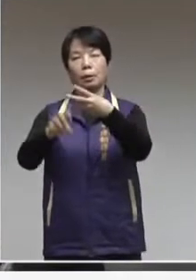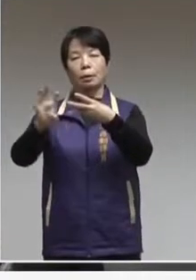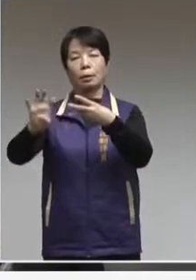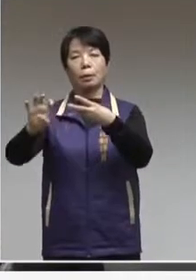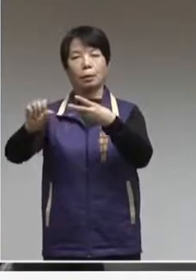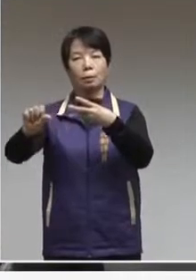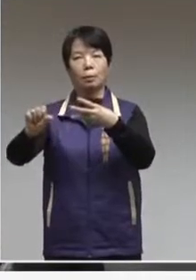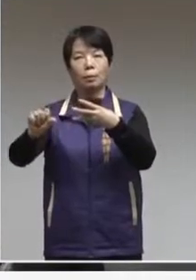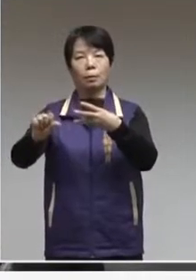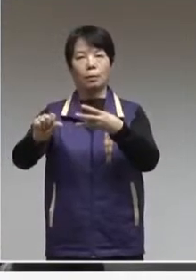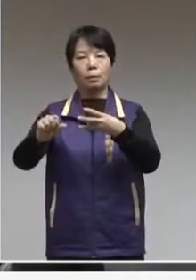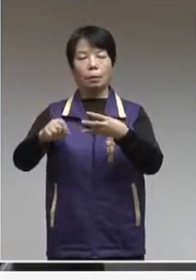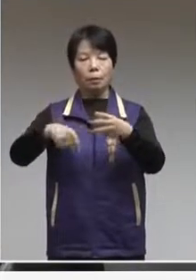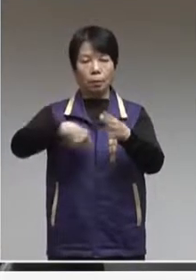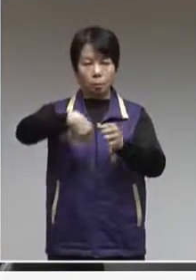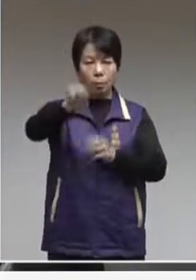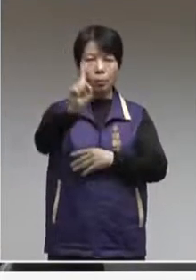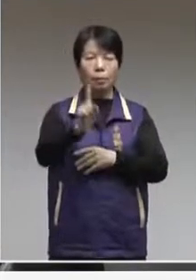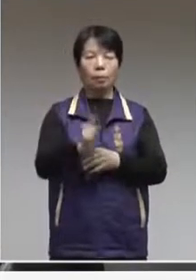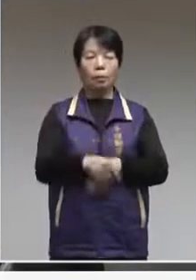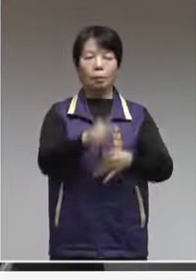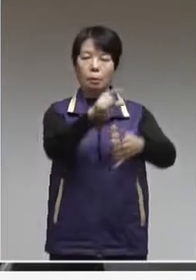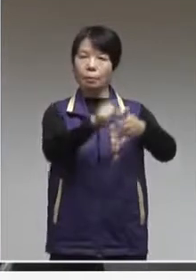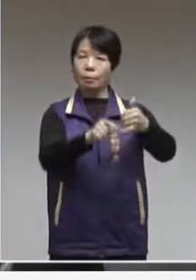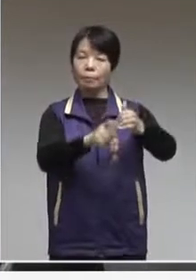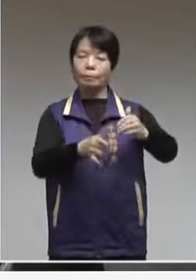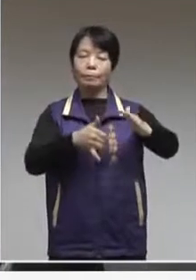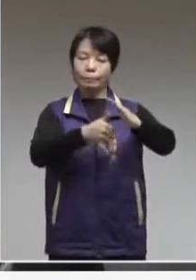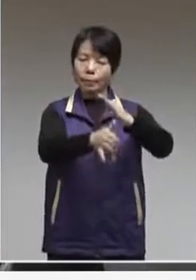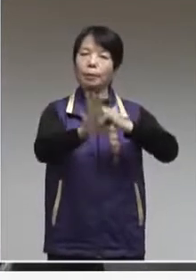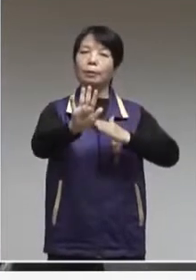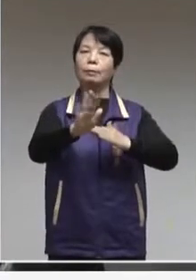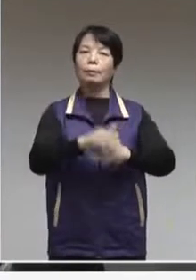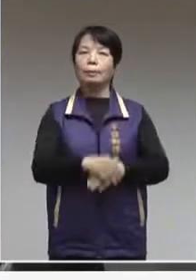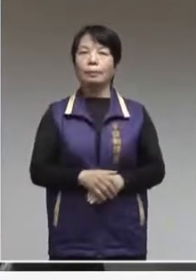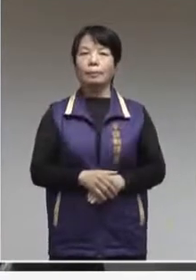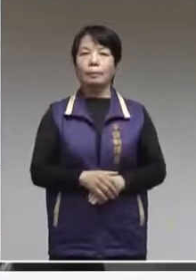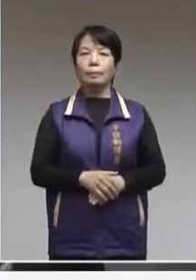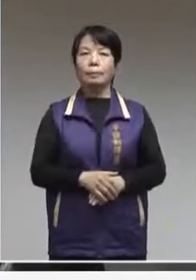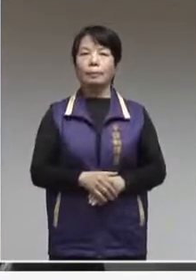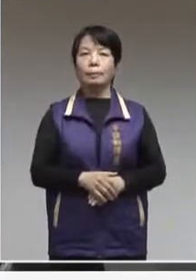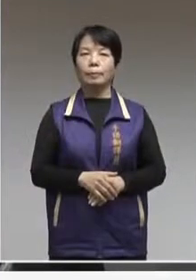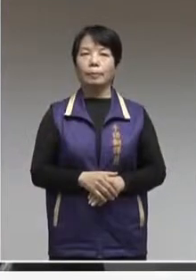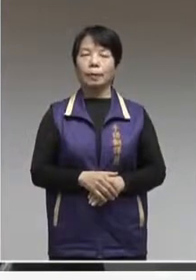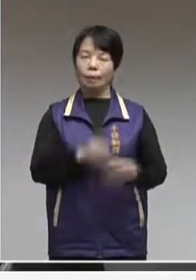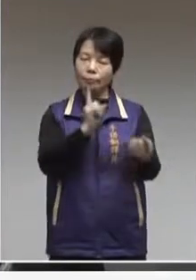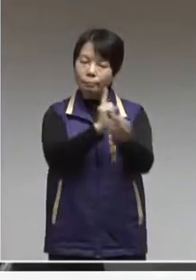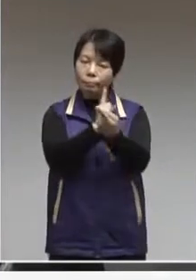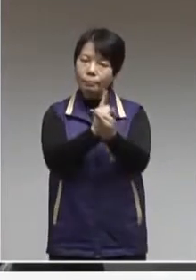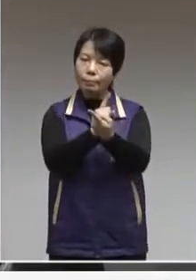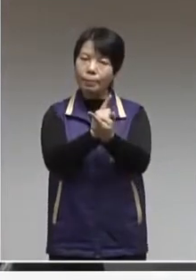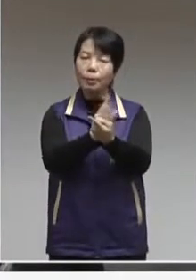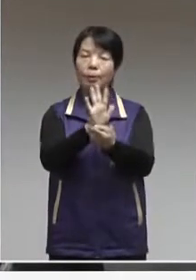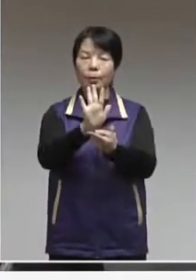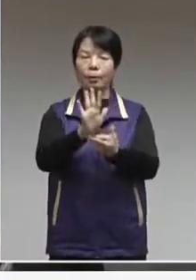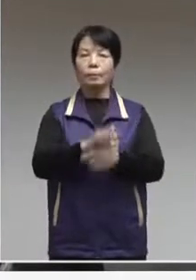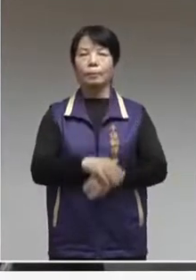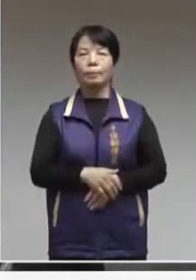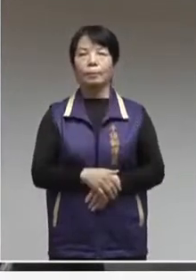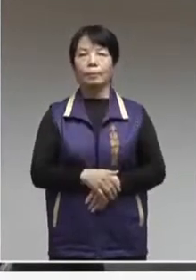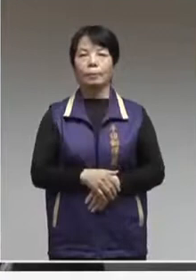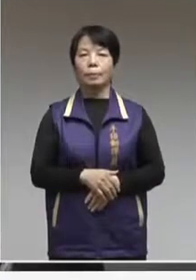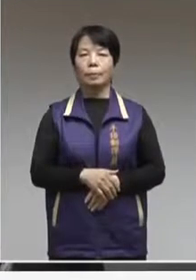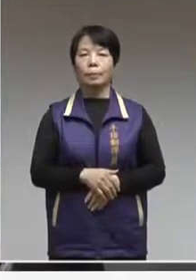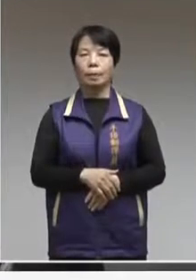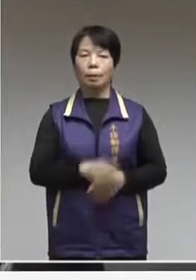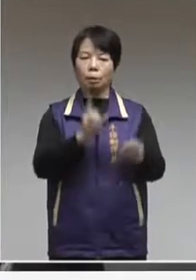3点15分到3点45分，有直接到这个个案家里面去哈。那有这个近距离的有这个面对面的接触，那面